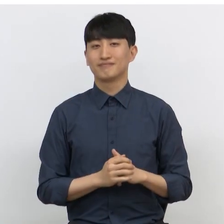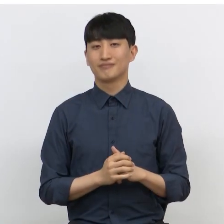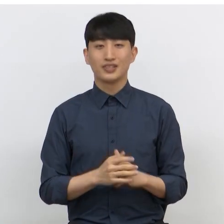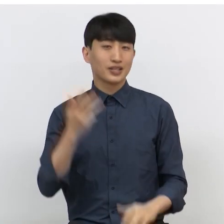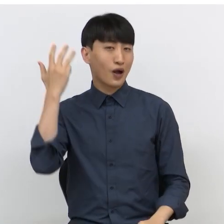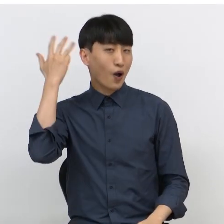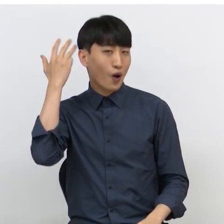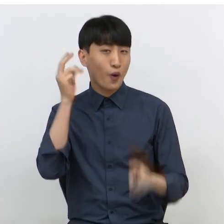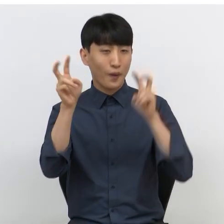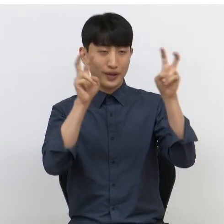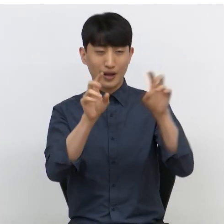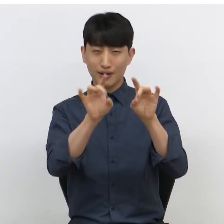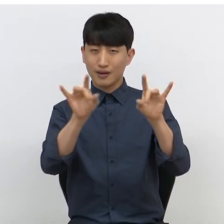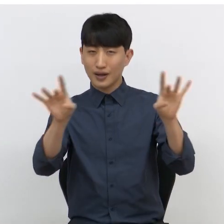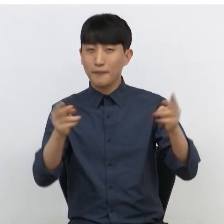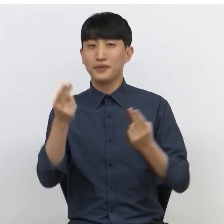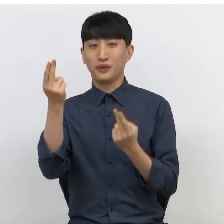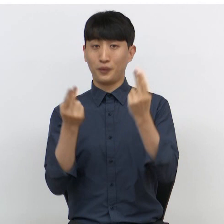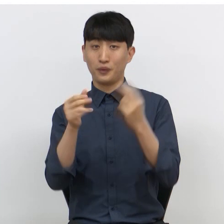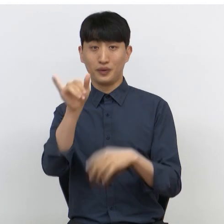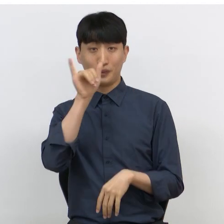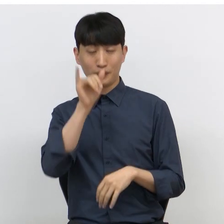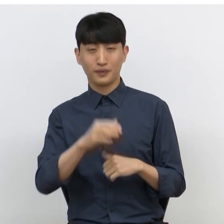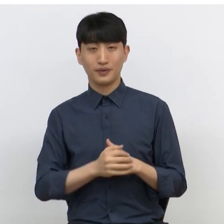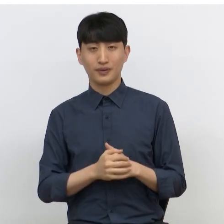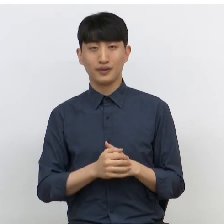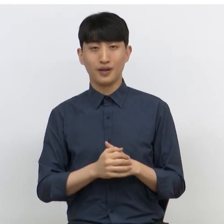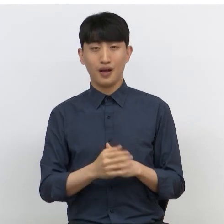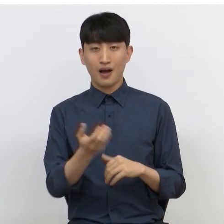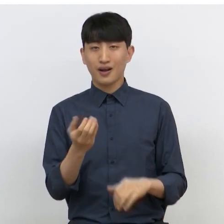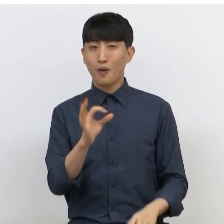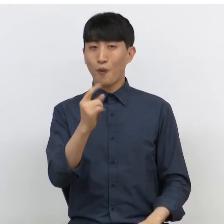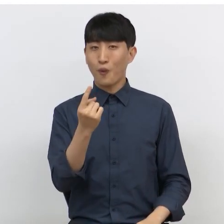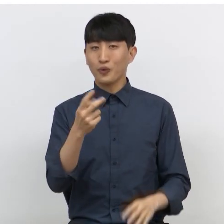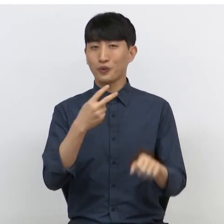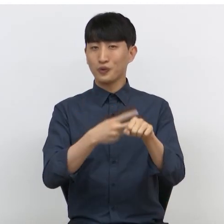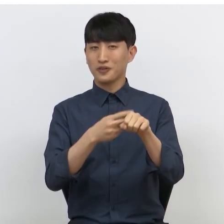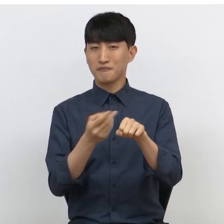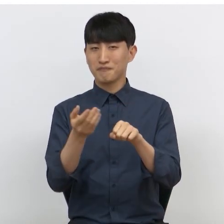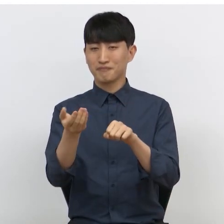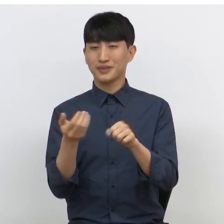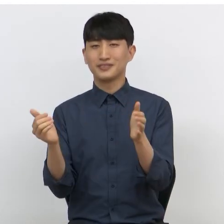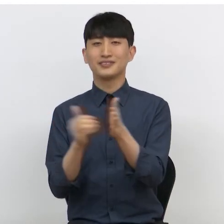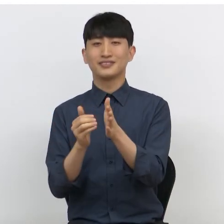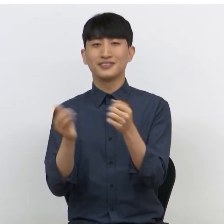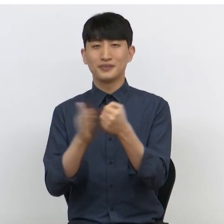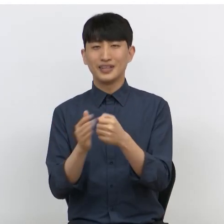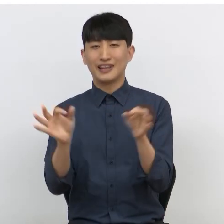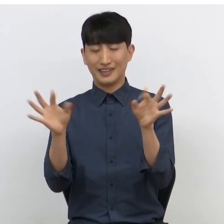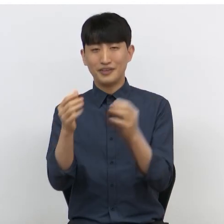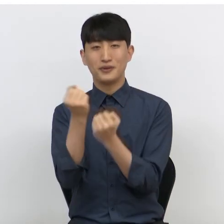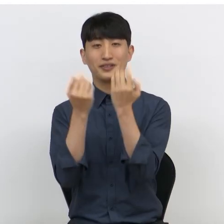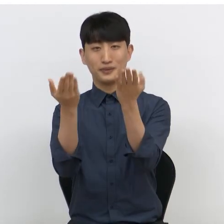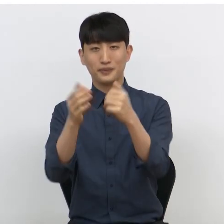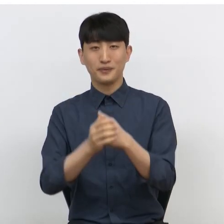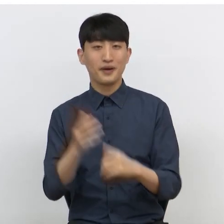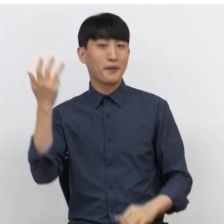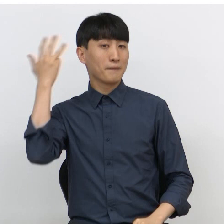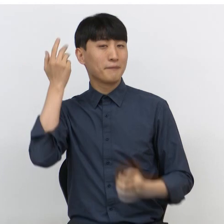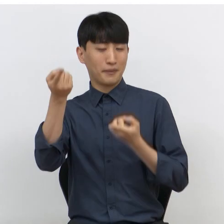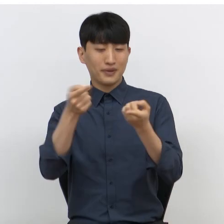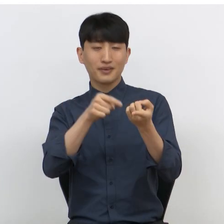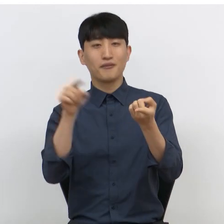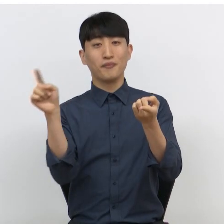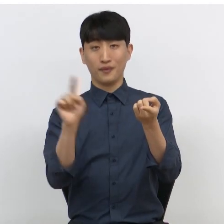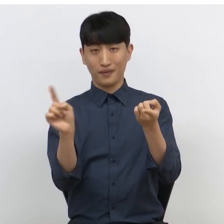인공화학 제조사별 비교가 있는데 이건 오승환 교수님께서 벌써 하셨으니까 저는 간단하게 언급만 하고, 그다음에 매핑이